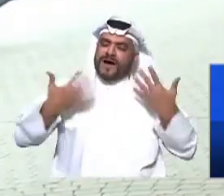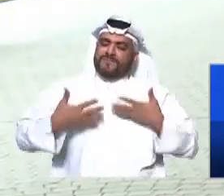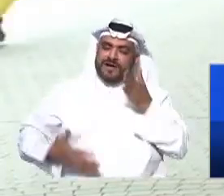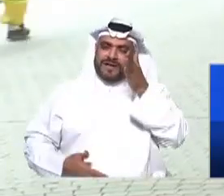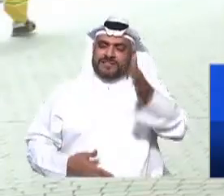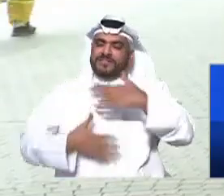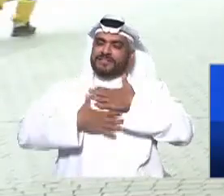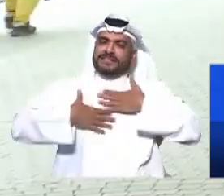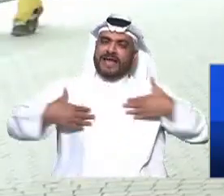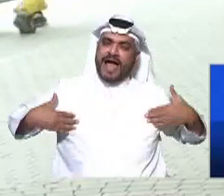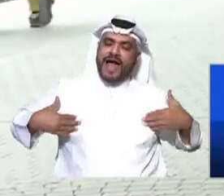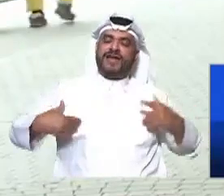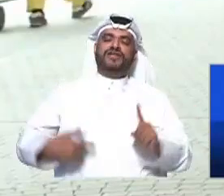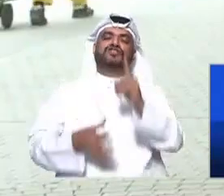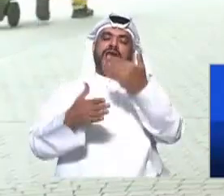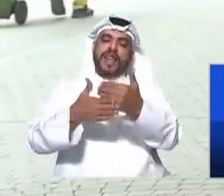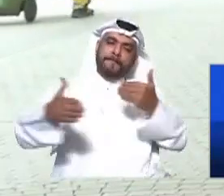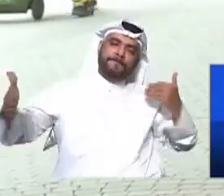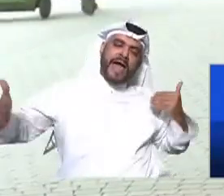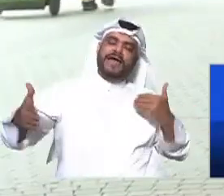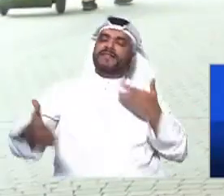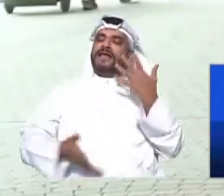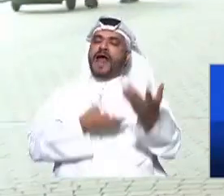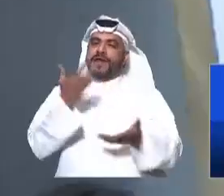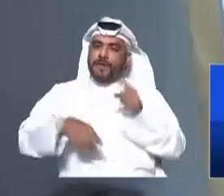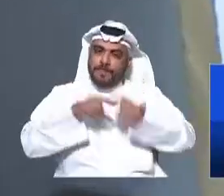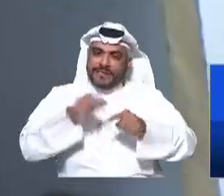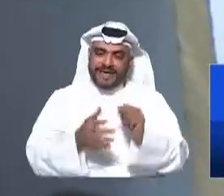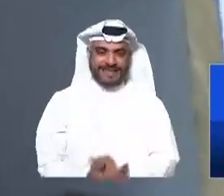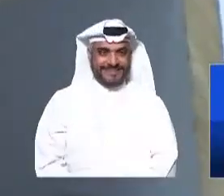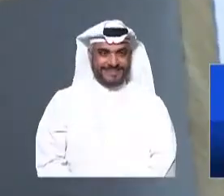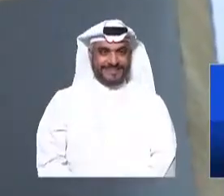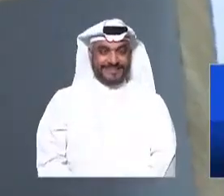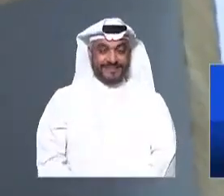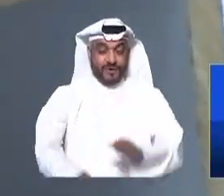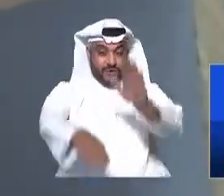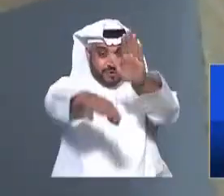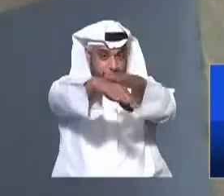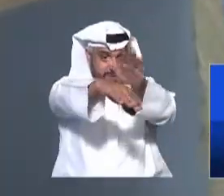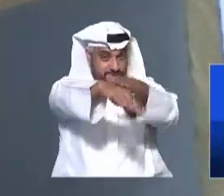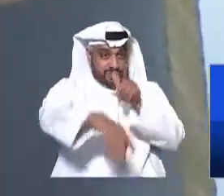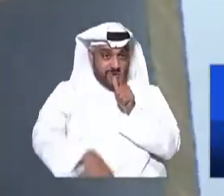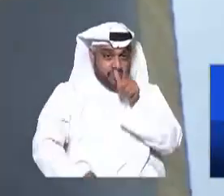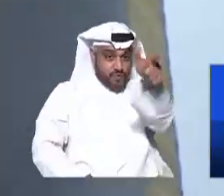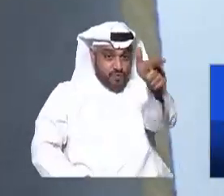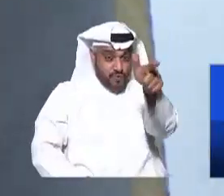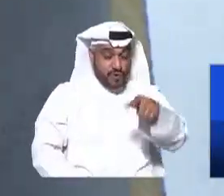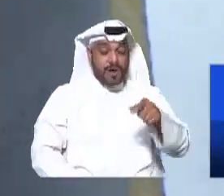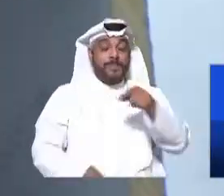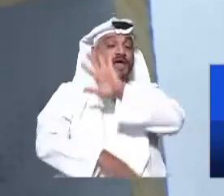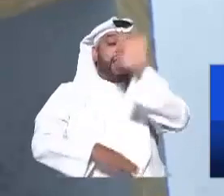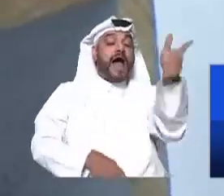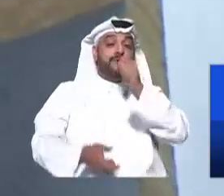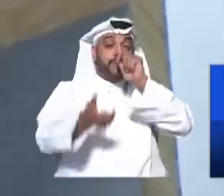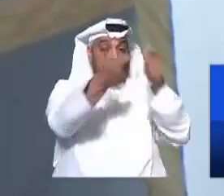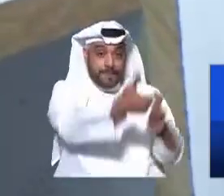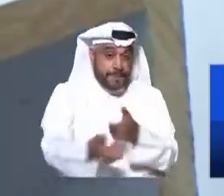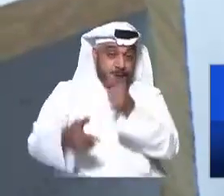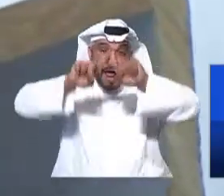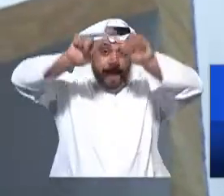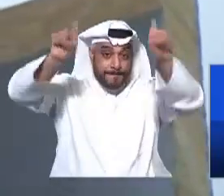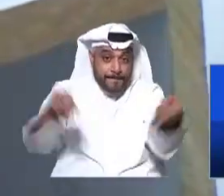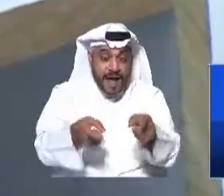سعيدة بعيد عن أي منقصات الحريق. وتدعو قوة الإطفاء العام أصحاب المحلات والمنشآت